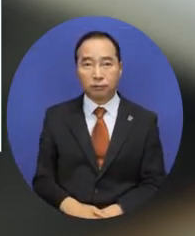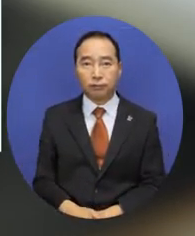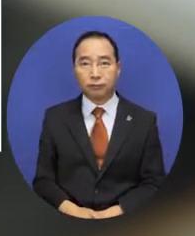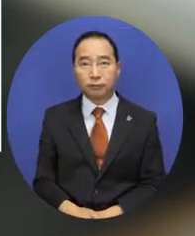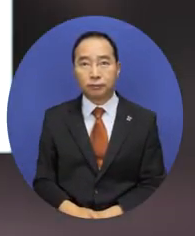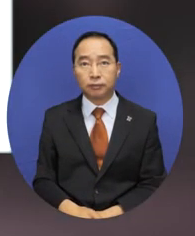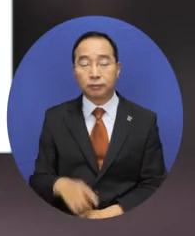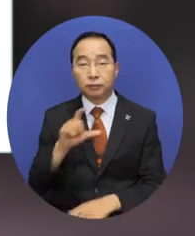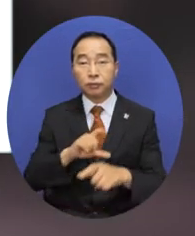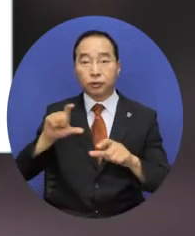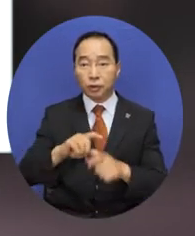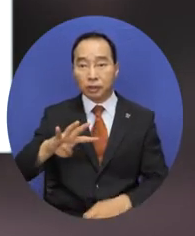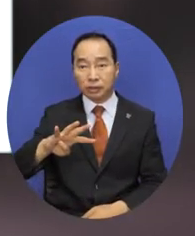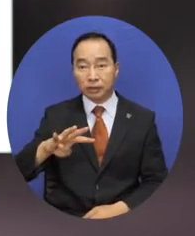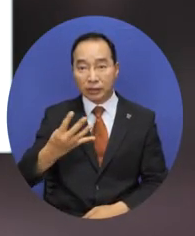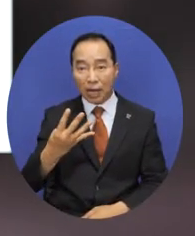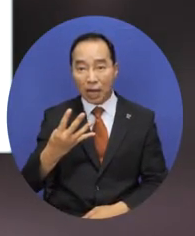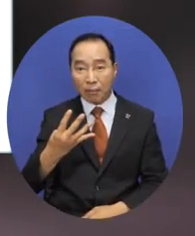volts.